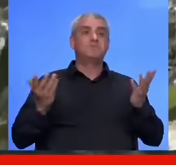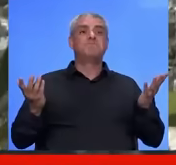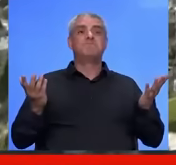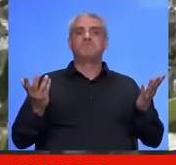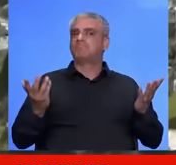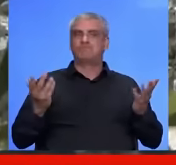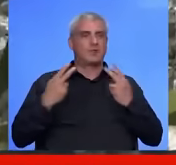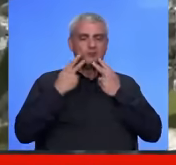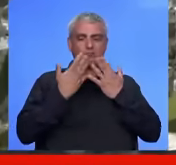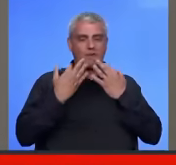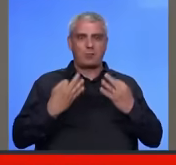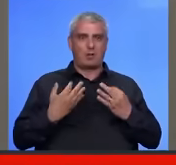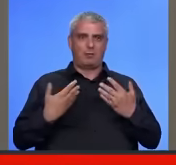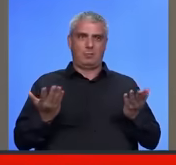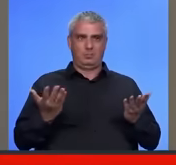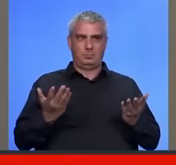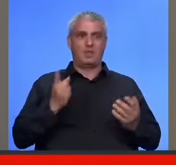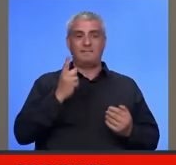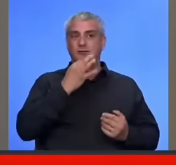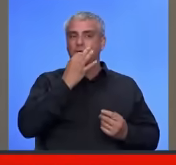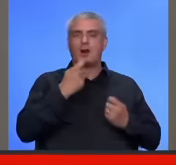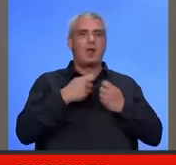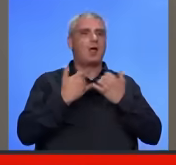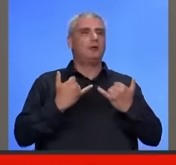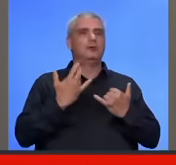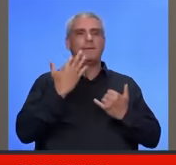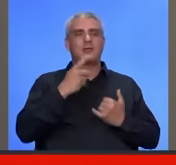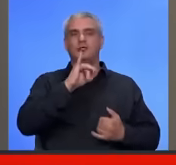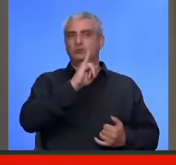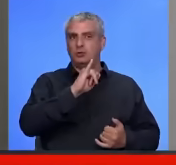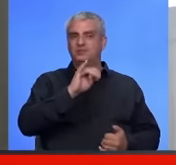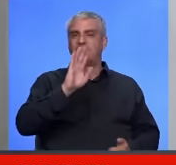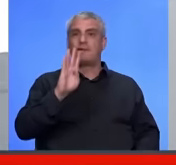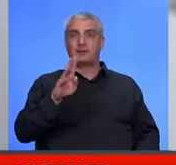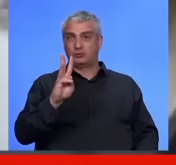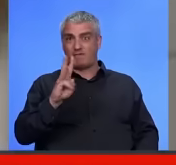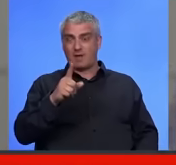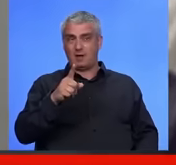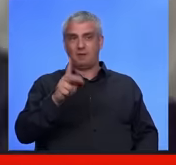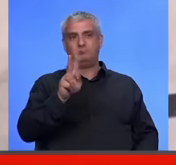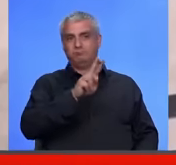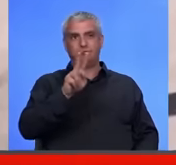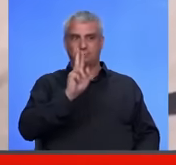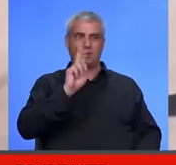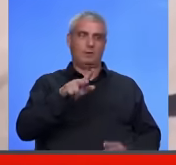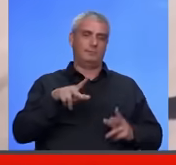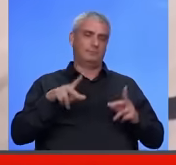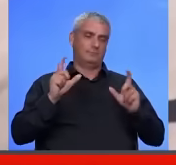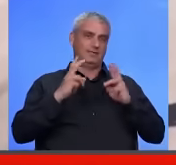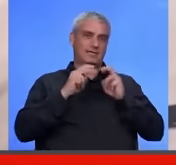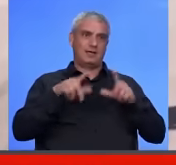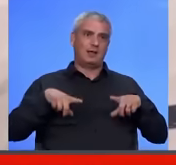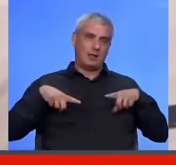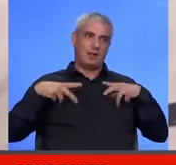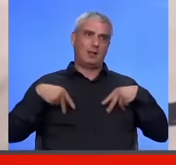אין כאן כנראה תשובה ברורה. אבל השאלה הרלוונטית כרגע היא מתי יוכלו יוסי, בת שבע, ותושבי העיר הזו